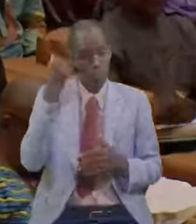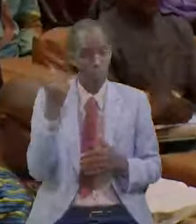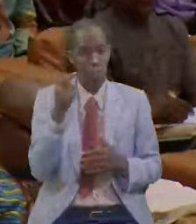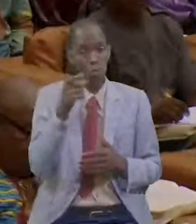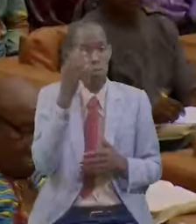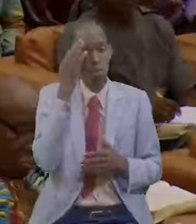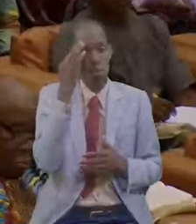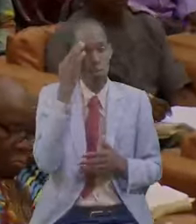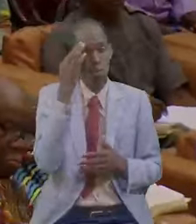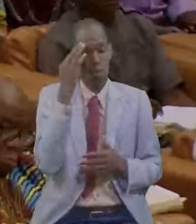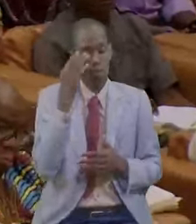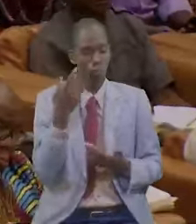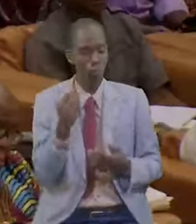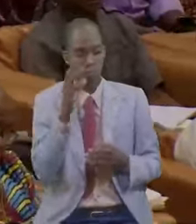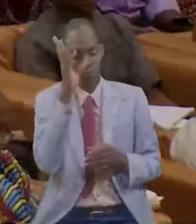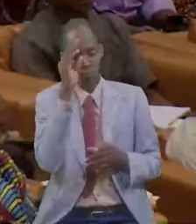que tu aimes l'homme là,